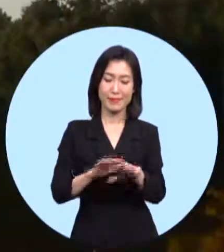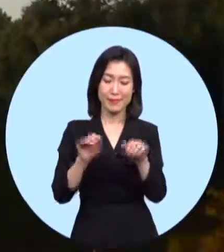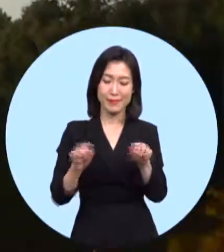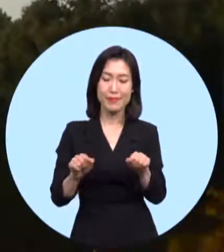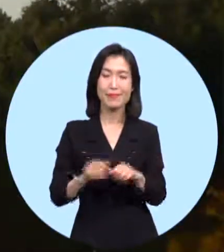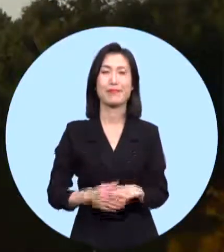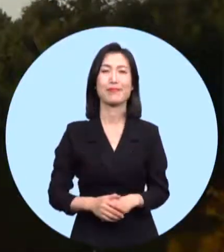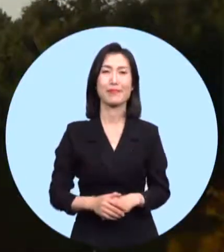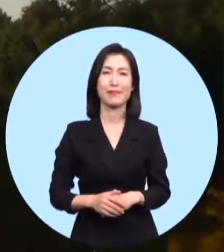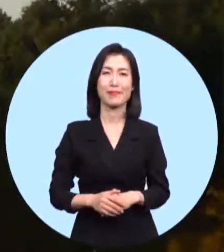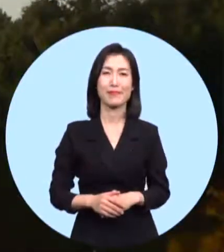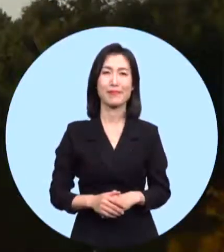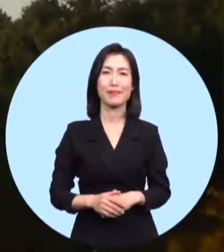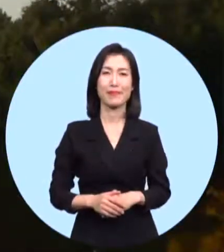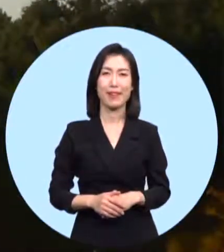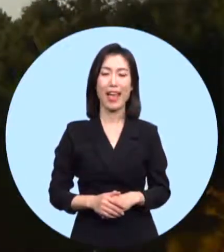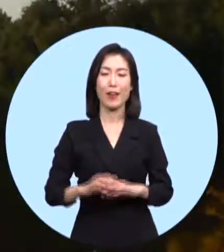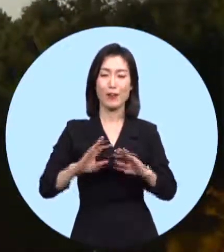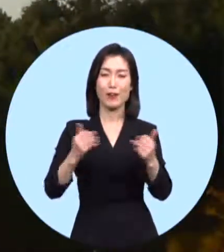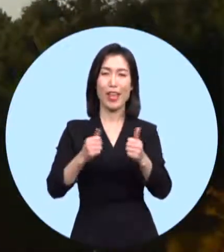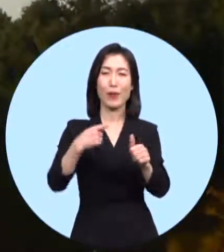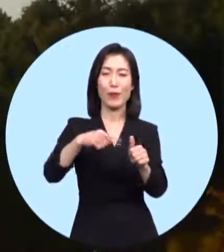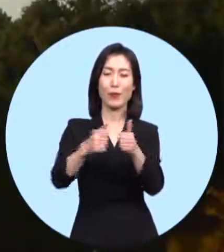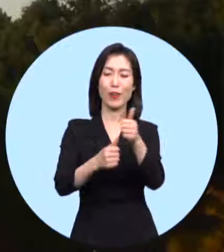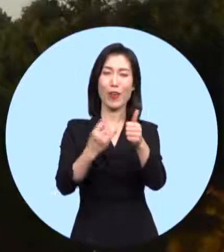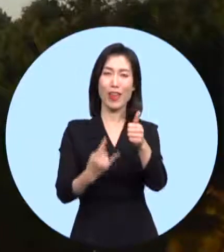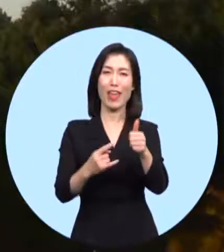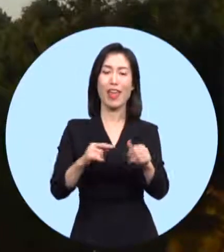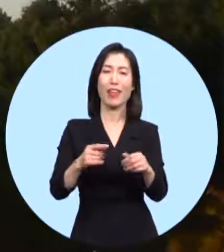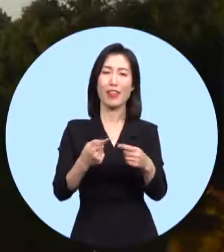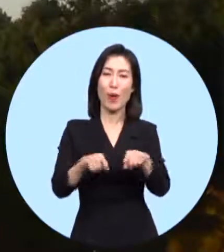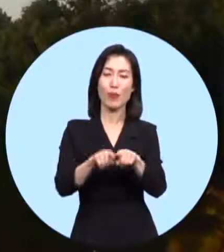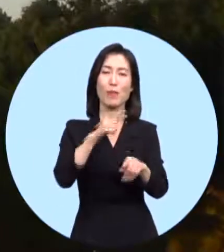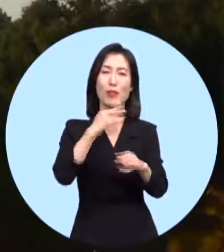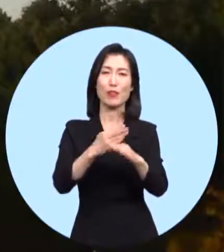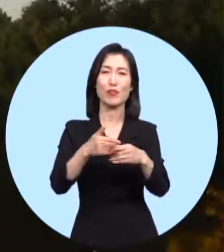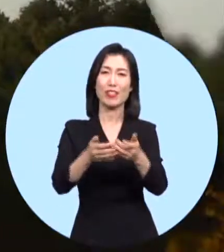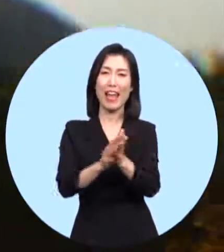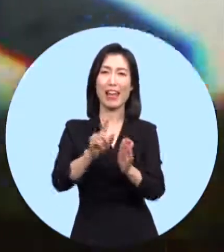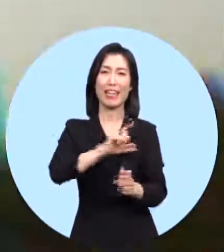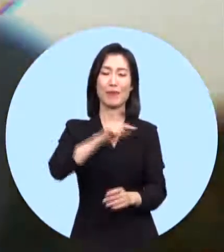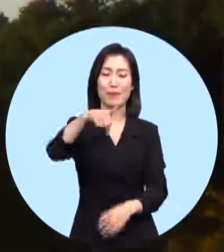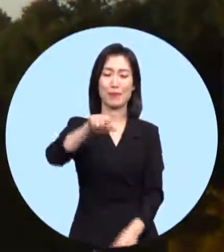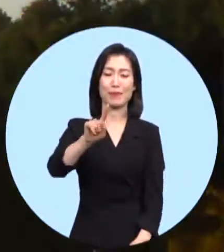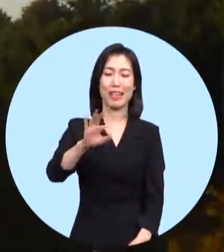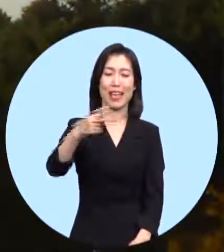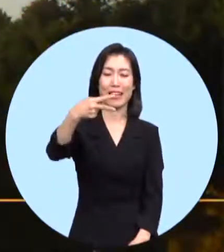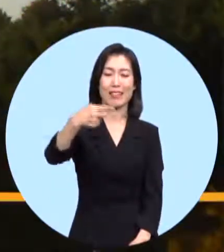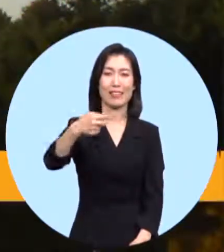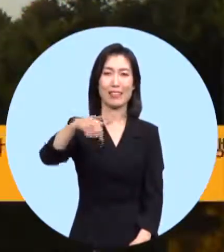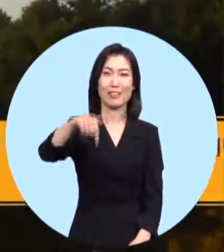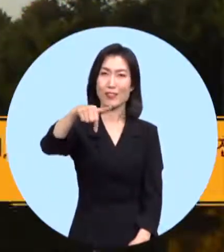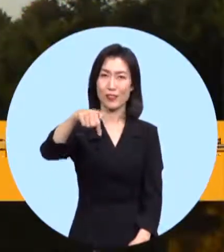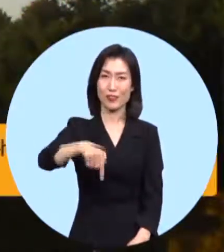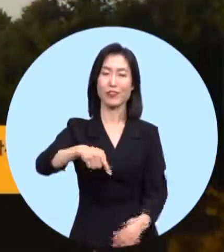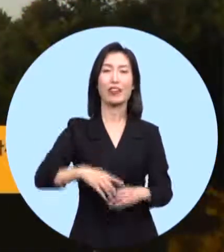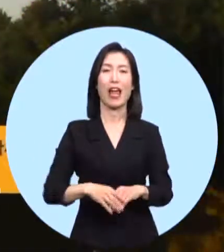안녕하십니까. 인사드리겠습니다. 국회 교육위원회 소속 더불어민주당 국회의원 강덕구입니다.